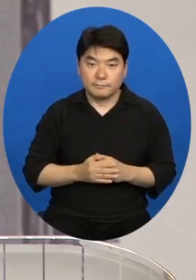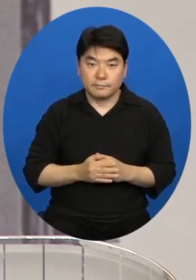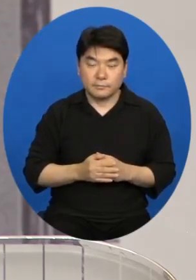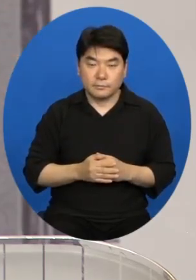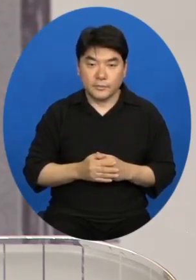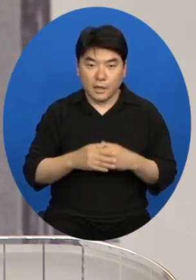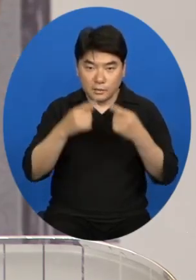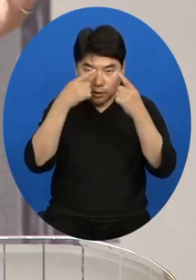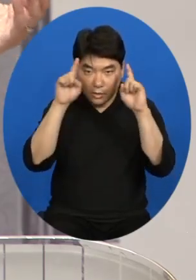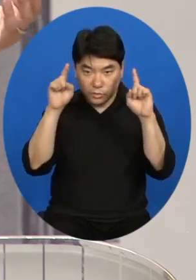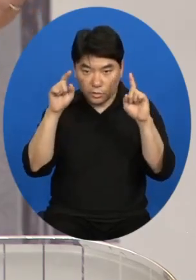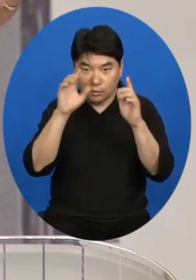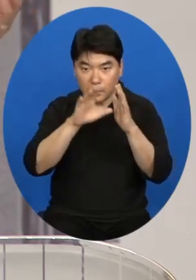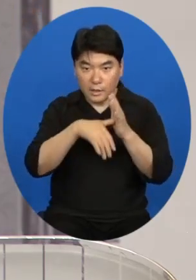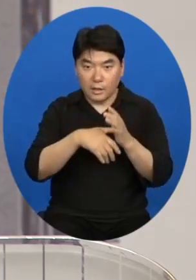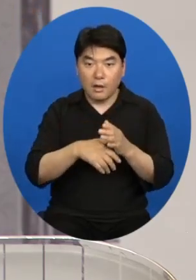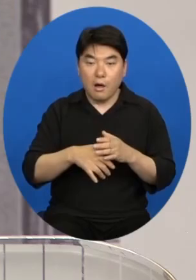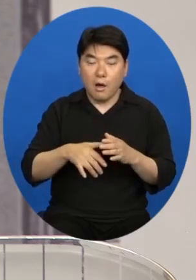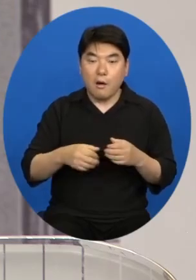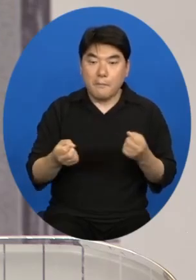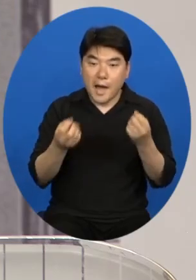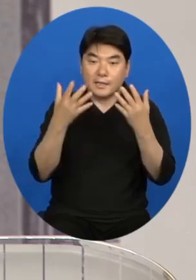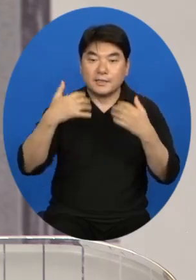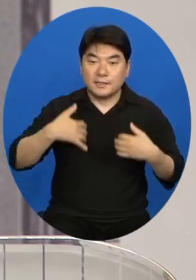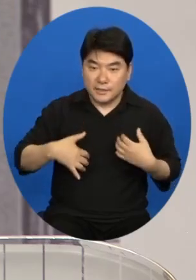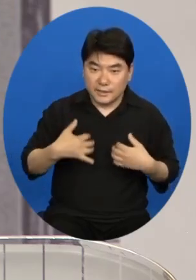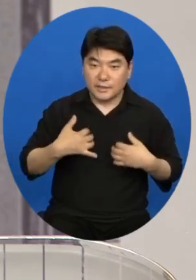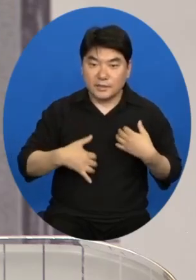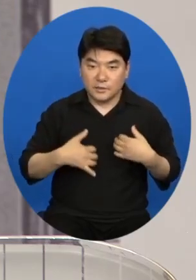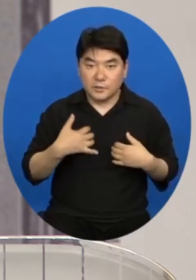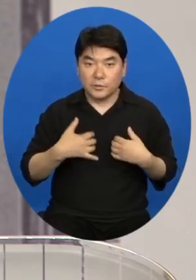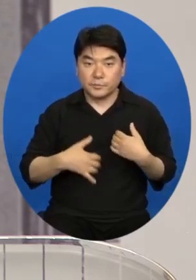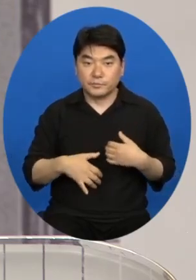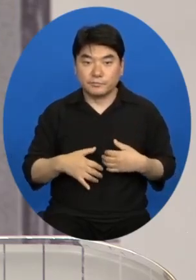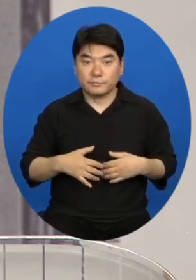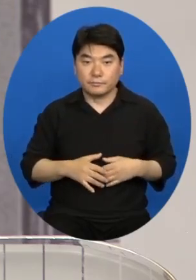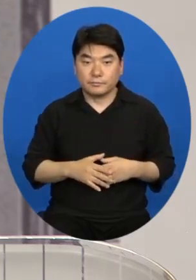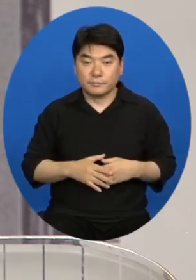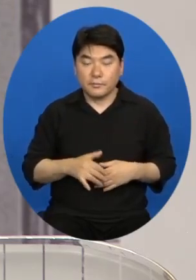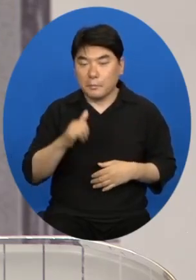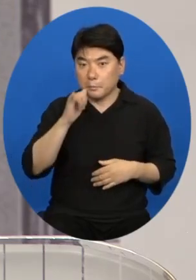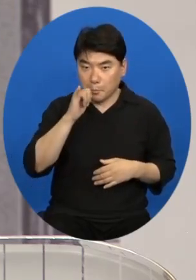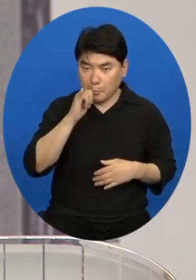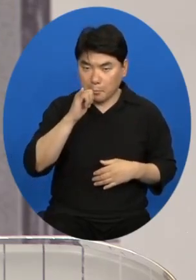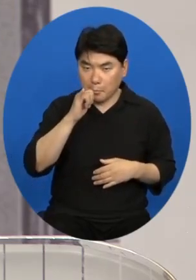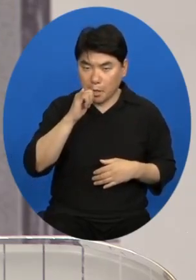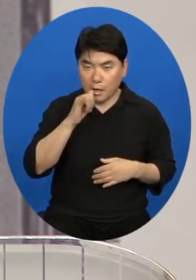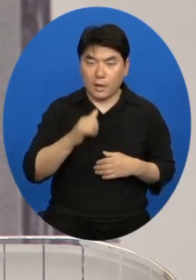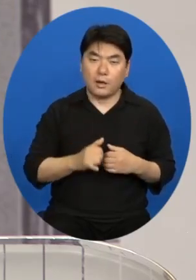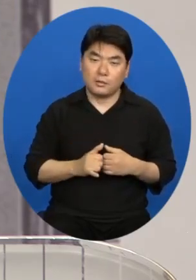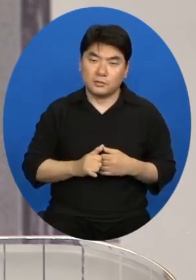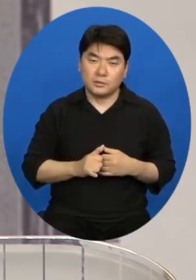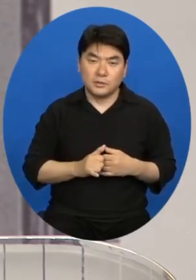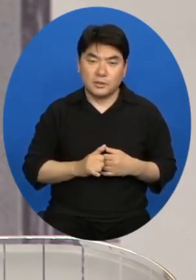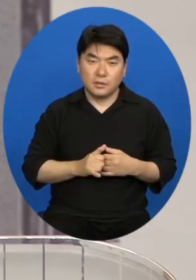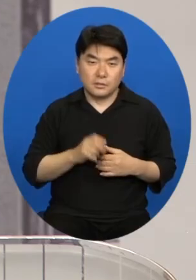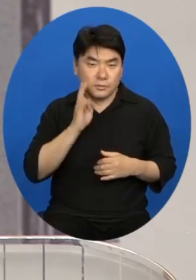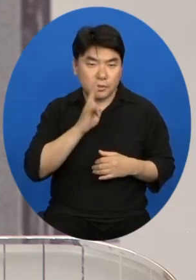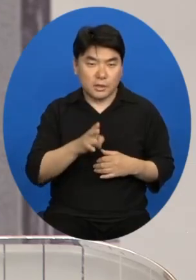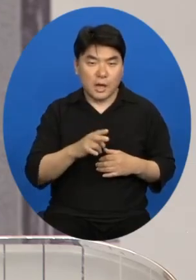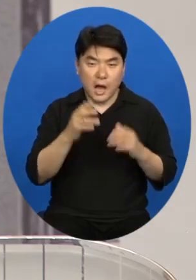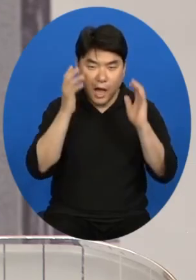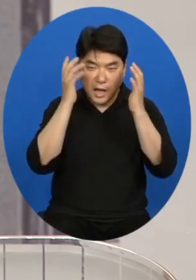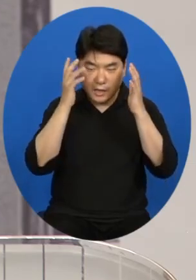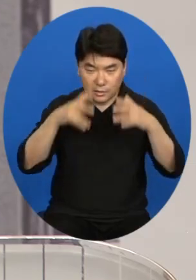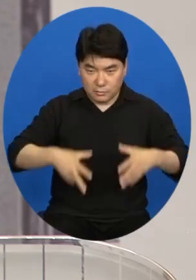대학교 시절에 파티를 즐기고 뭐 그럴 수 있다 칩시다. 마약에 손을 대고 심지어